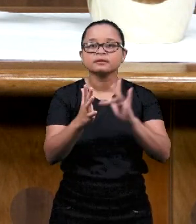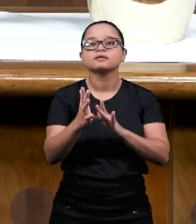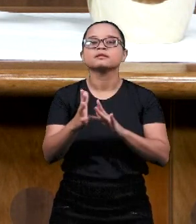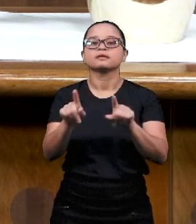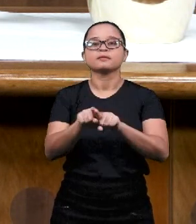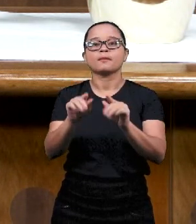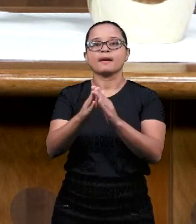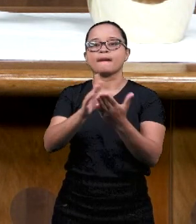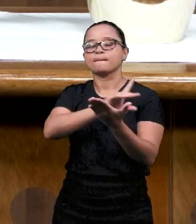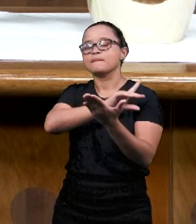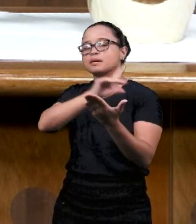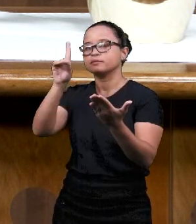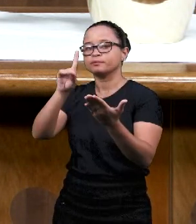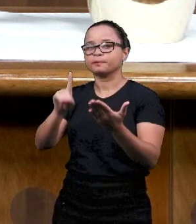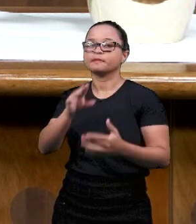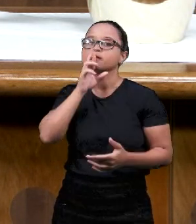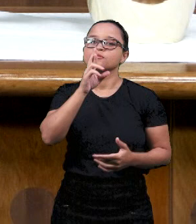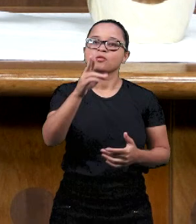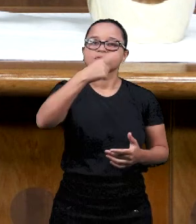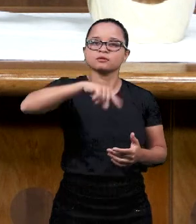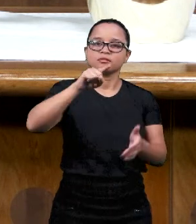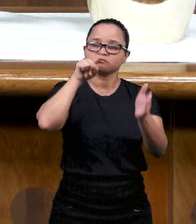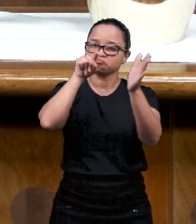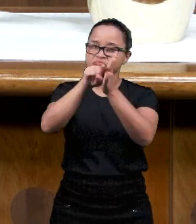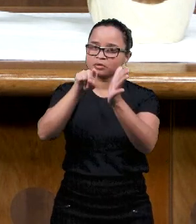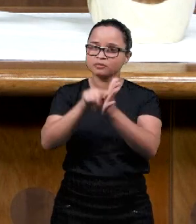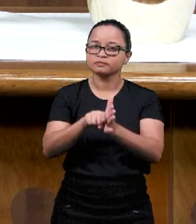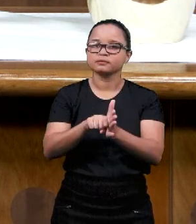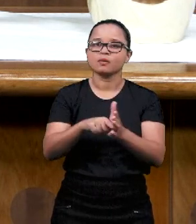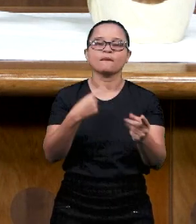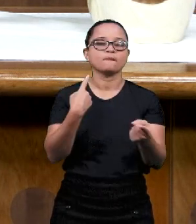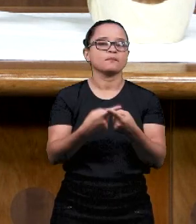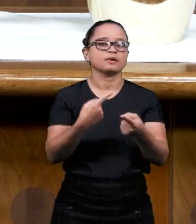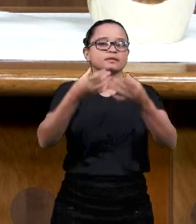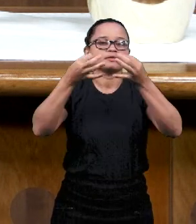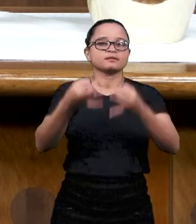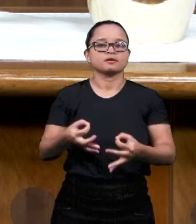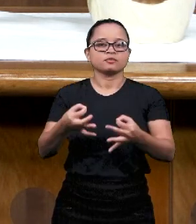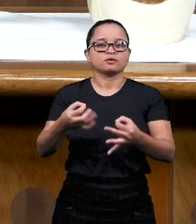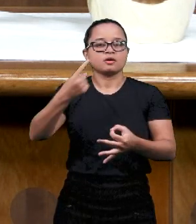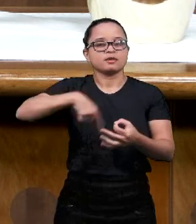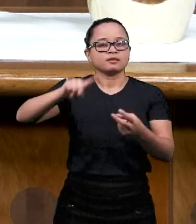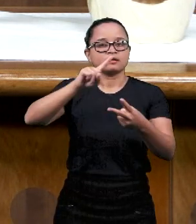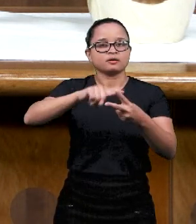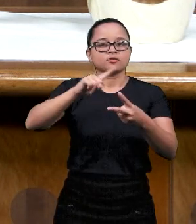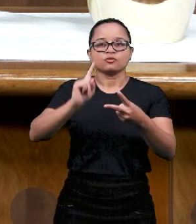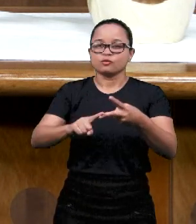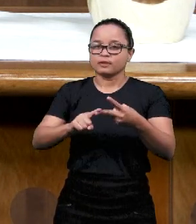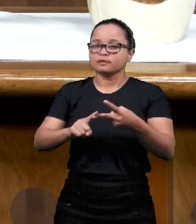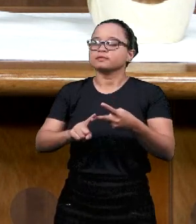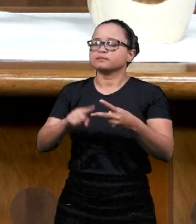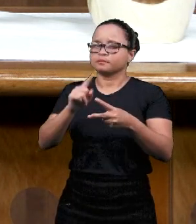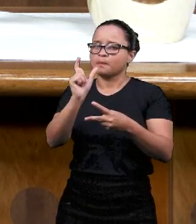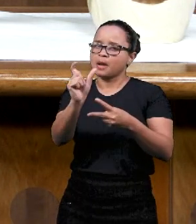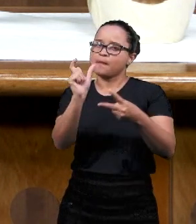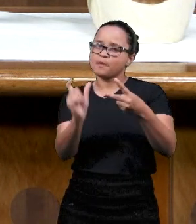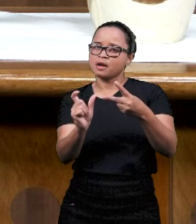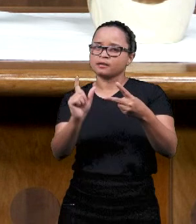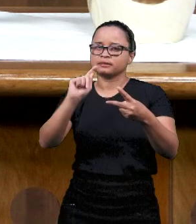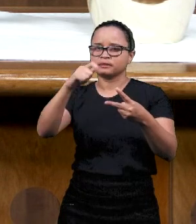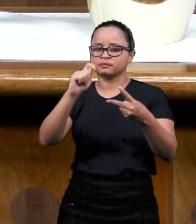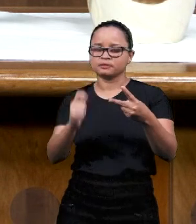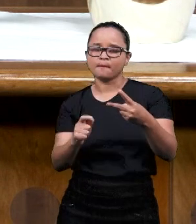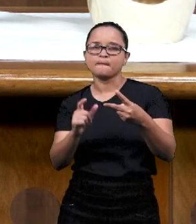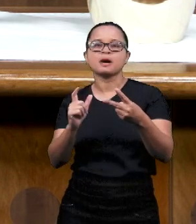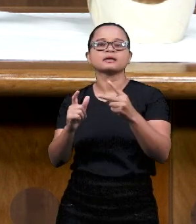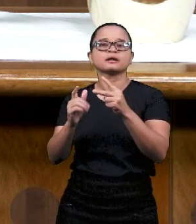est exactement cela. Les deux mots qui dirigent la doctrine de l'Église apostolique, très bien